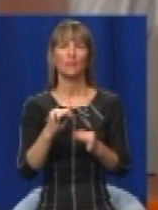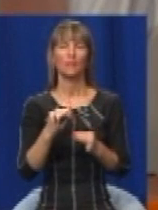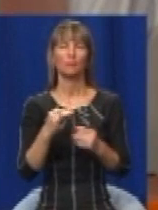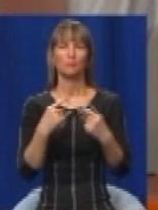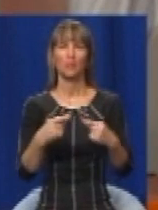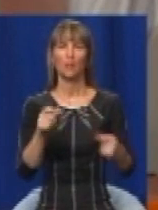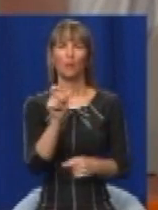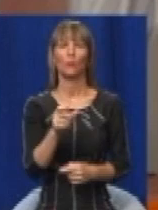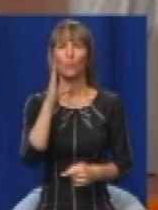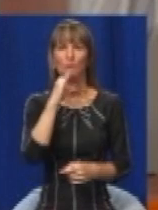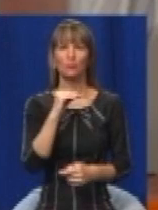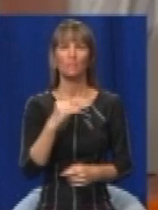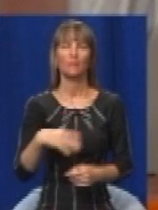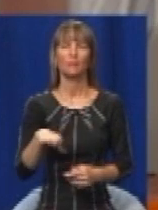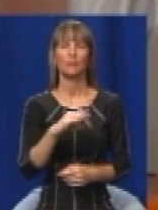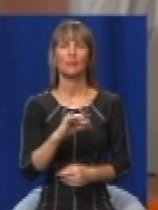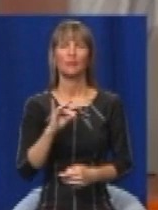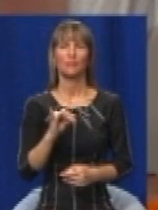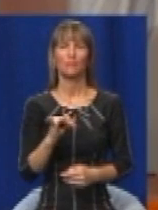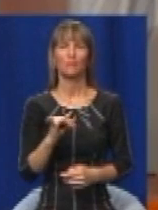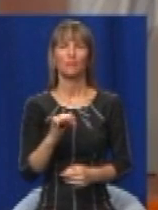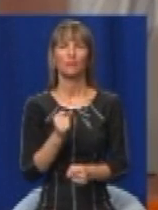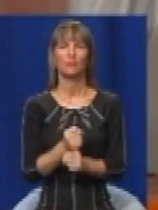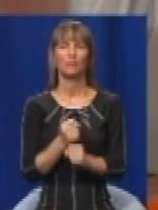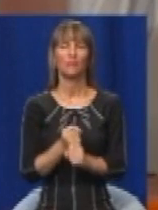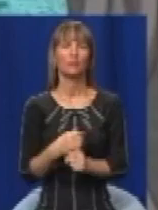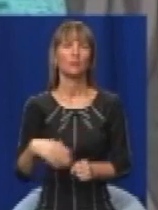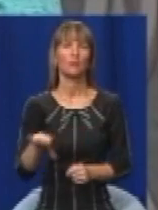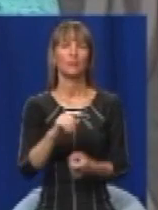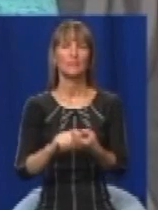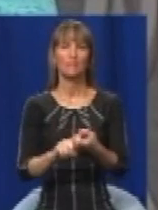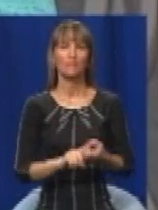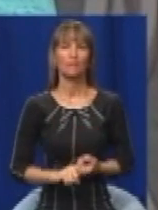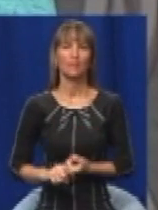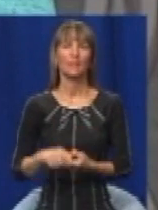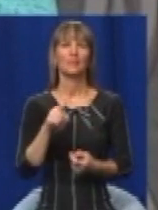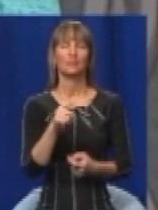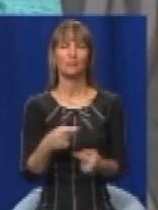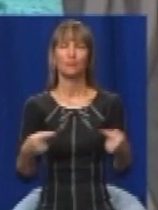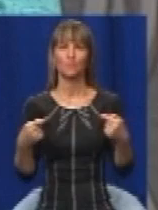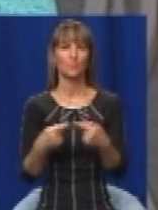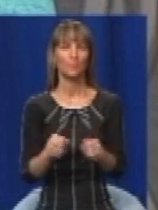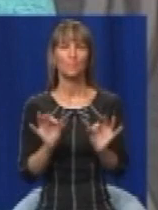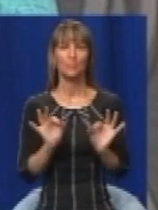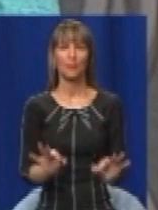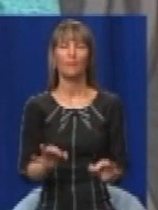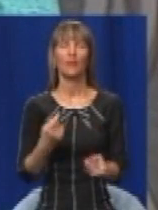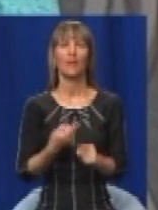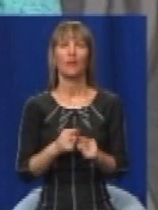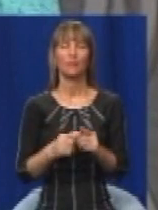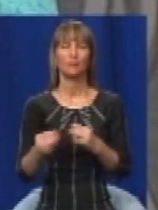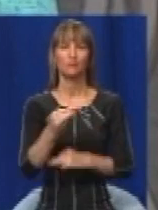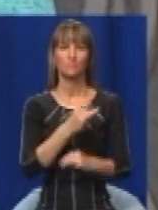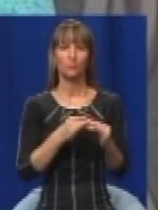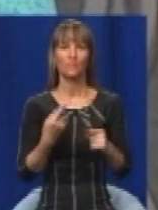людей, успевать везде и налаживать со всеми связи. Так, ти абсолютно правий. Це дійсно таке комунікабельність,